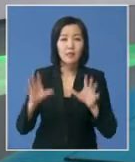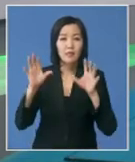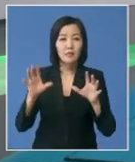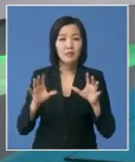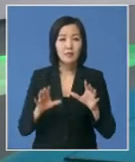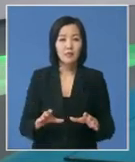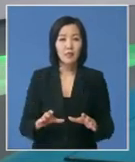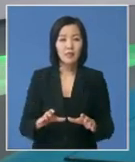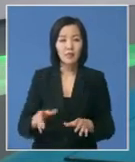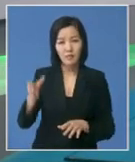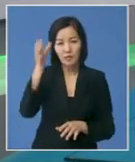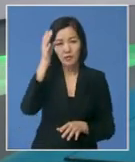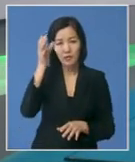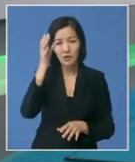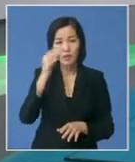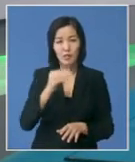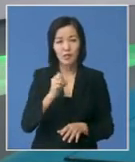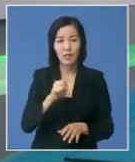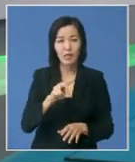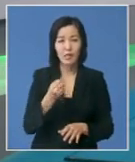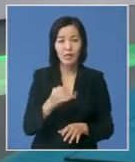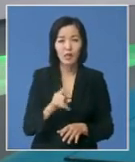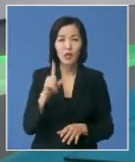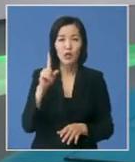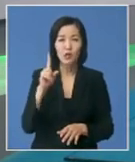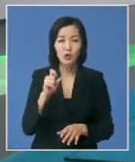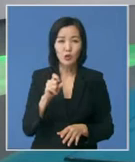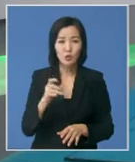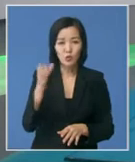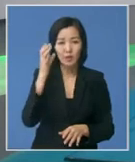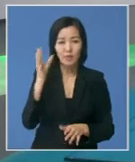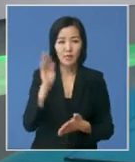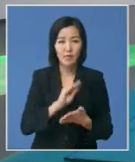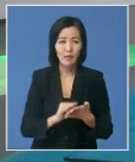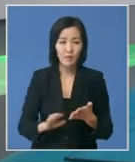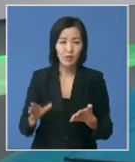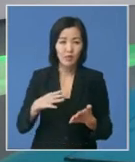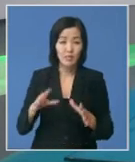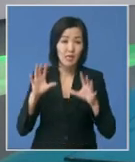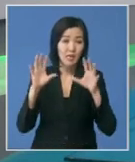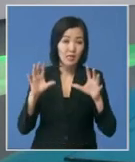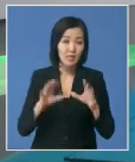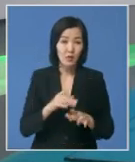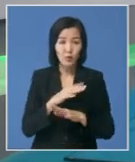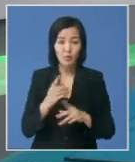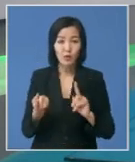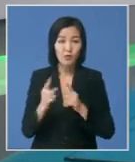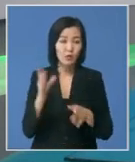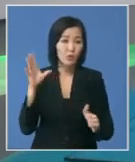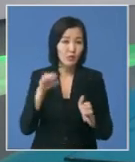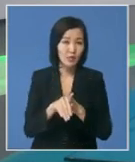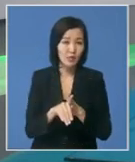Заң ғылымдарының докторы Өмірәлі Жалайыри жүзге жуық ғылыми еңбек жазды. Ата заңымызда көптеген өзгертулер енгізген